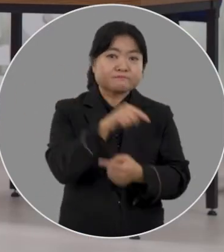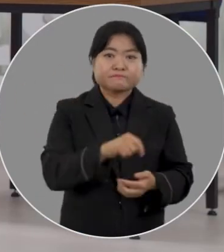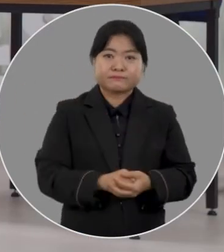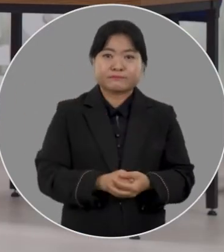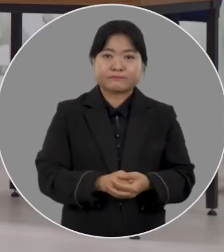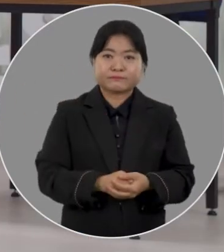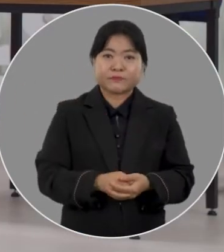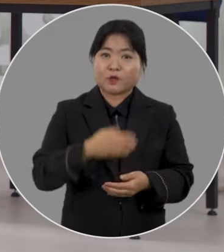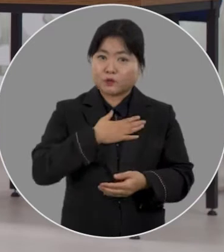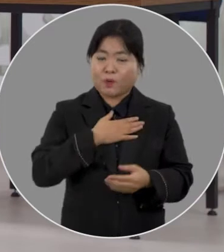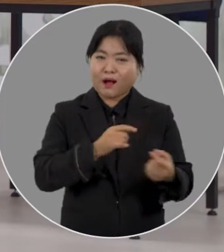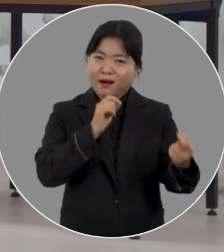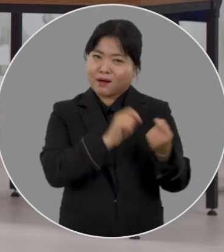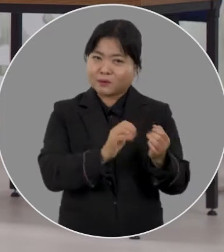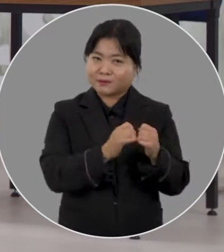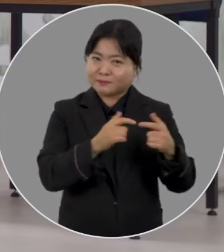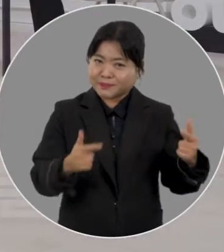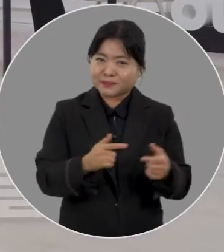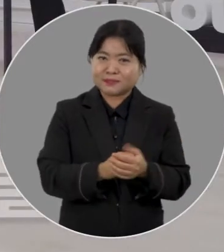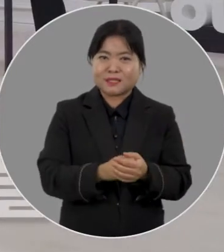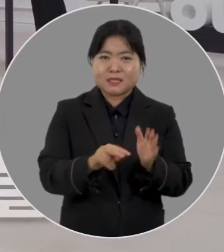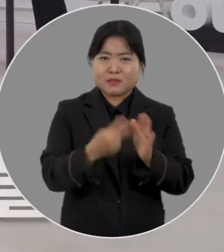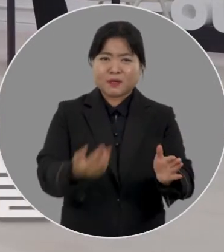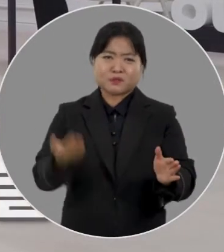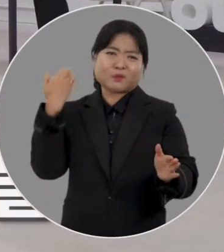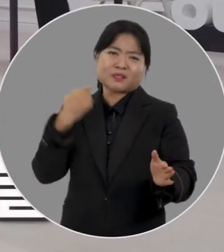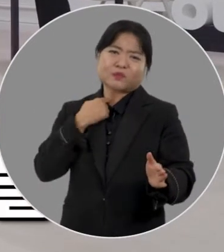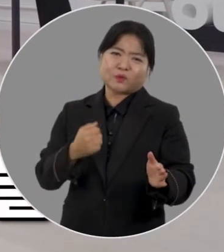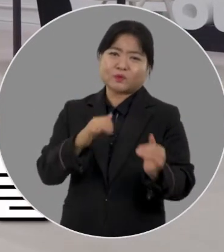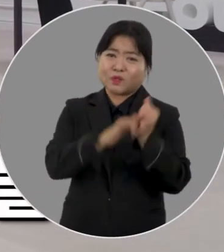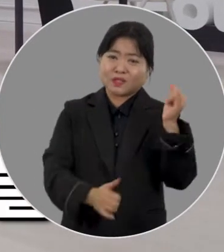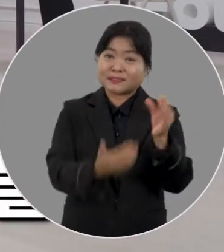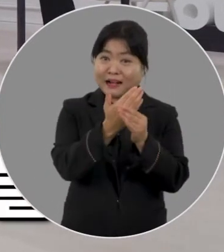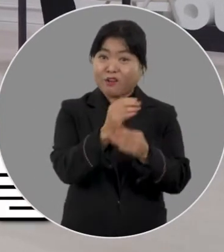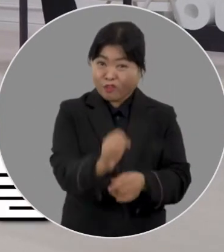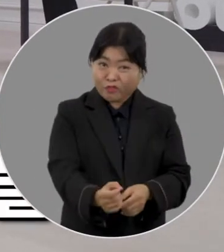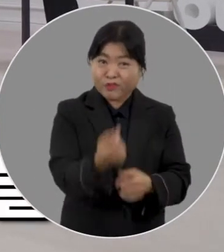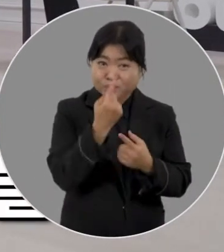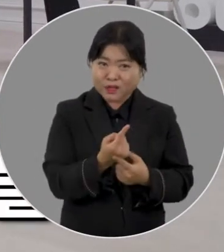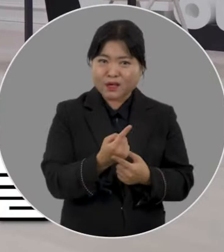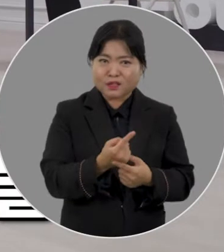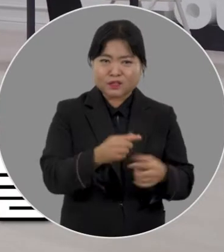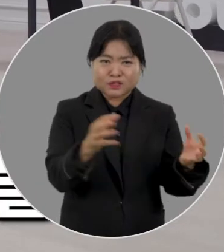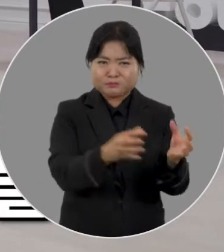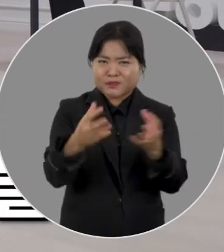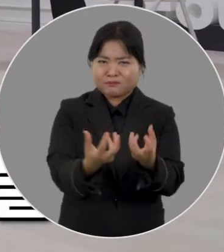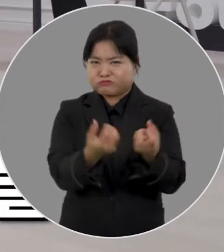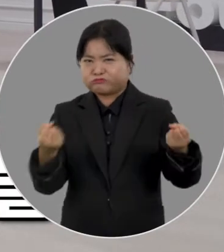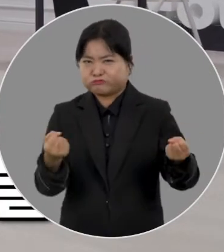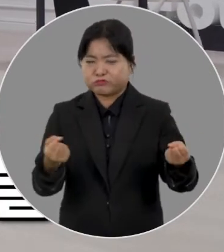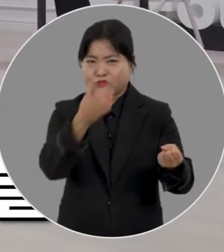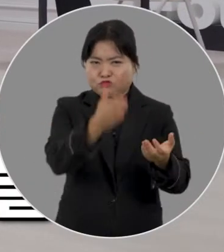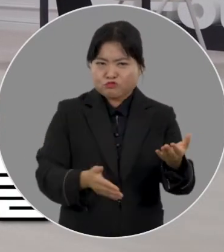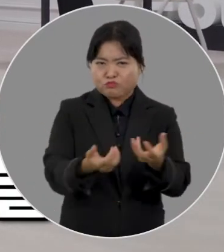듣게 됐어요. 저와 가까웠던 사람들이 200년 전에 있었던 역사적 사건 때문에 두 집단으로